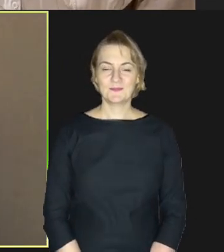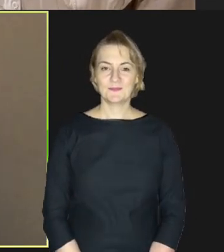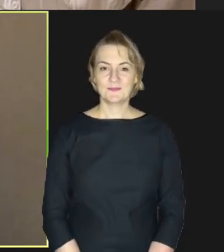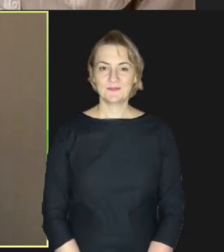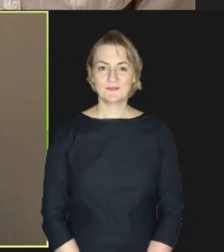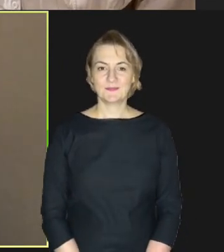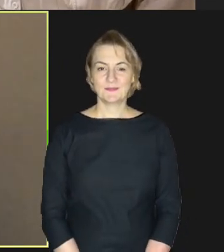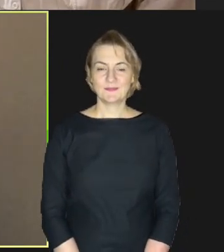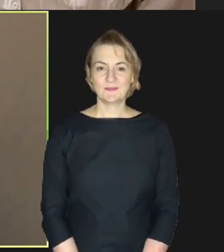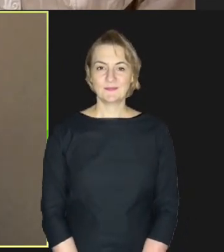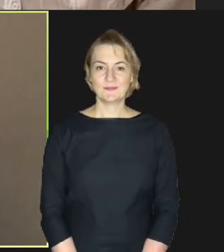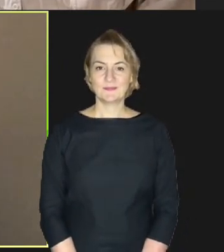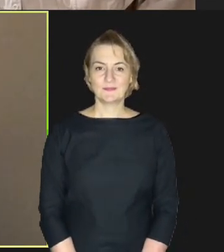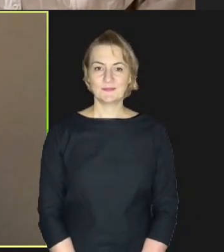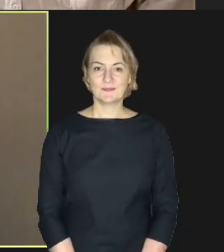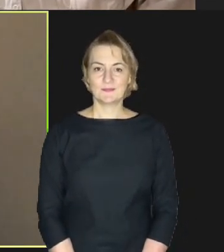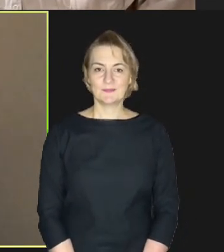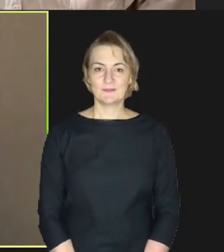Więc